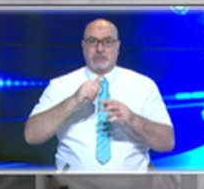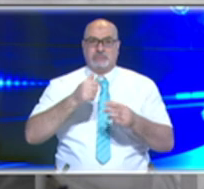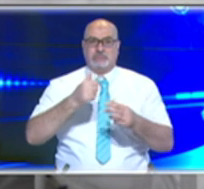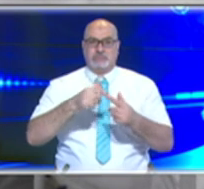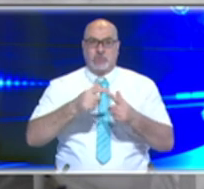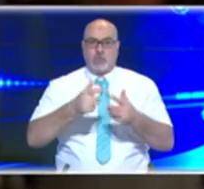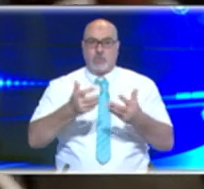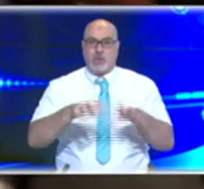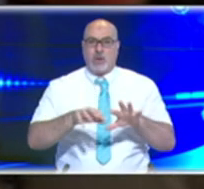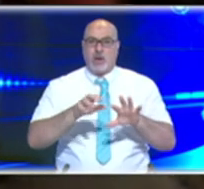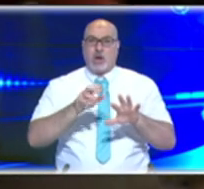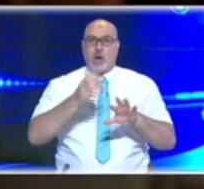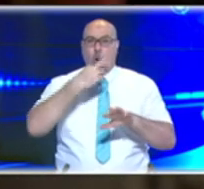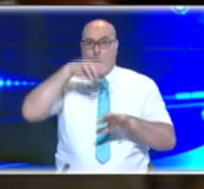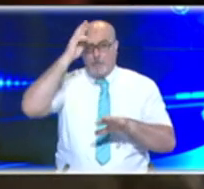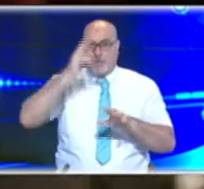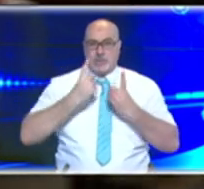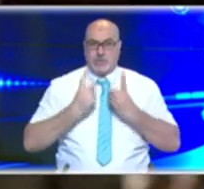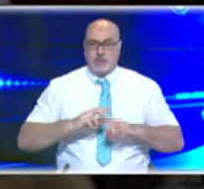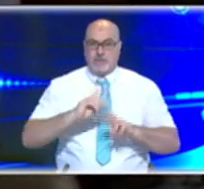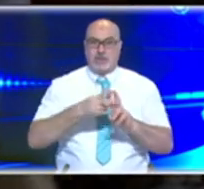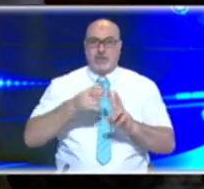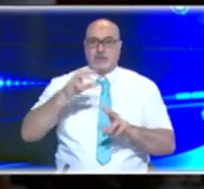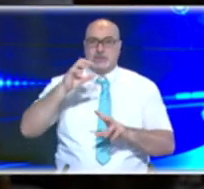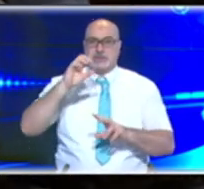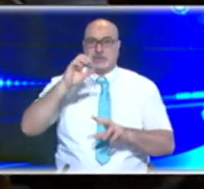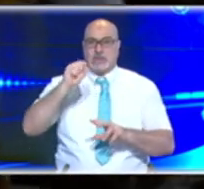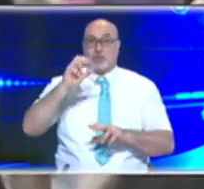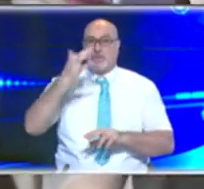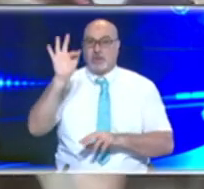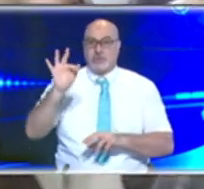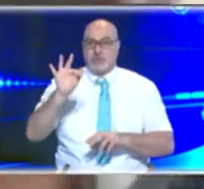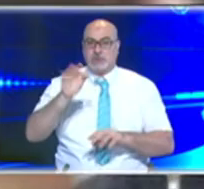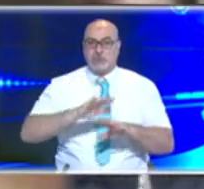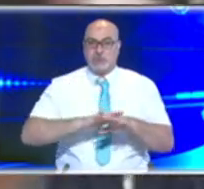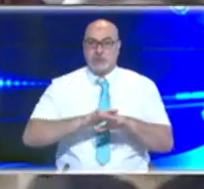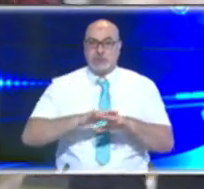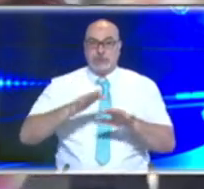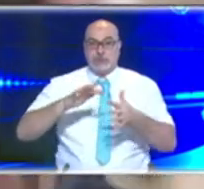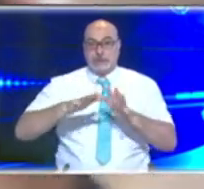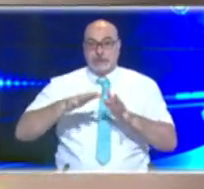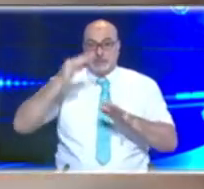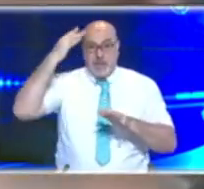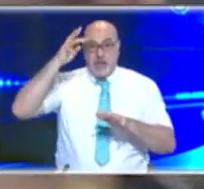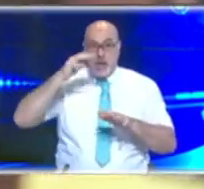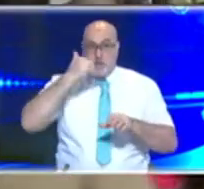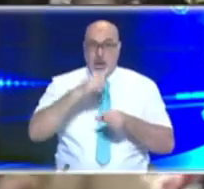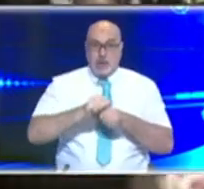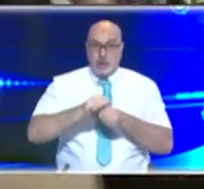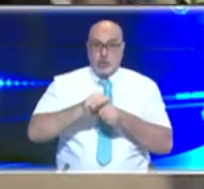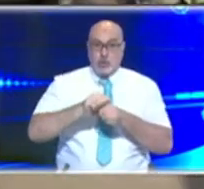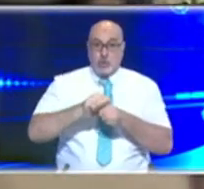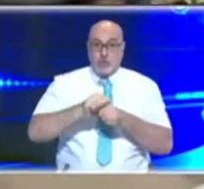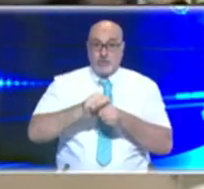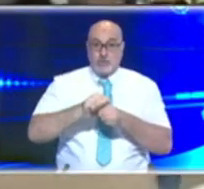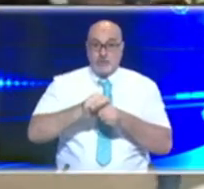عقد جلسة البرلمان الأوروبي بمدينة ستراسبورغ الفرنسية بسبب تخوفات ناجمة عن تنامي وتيرة